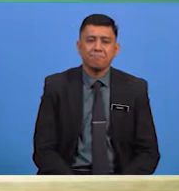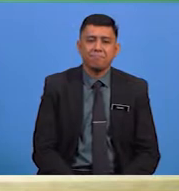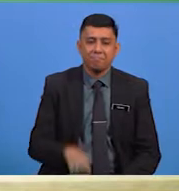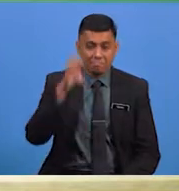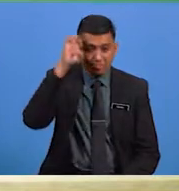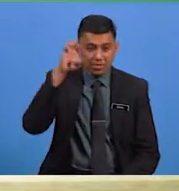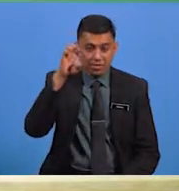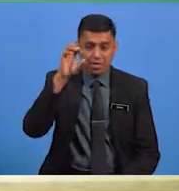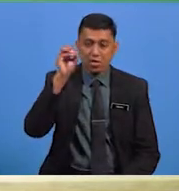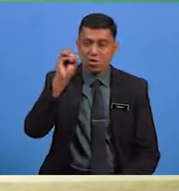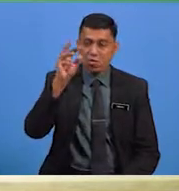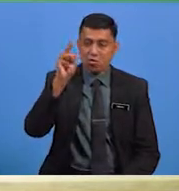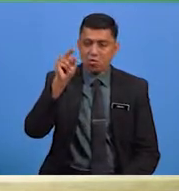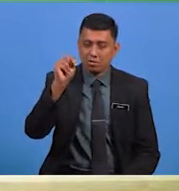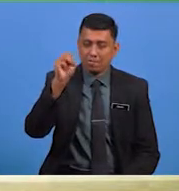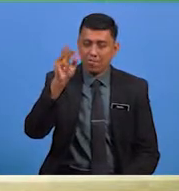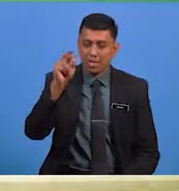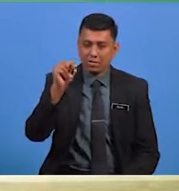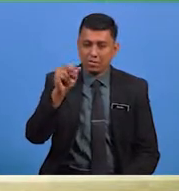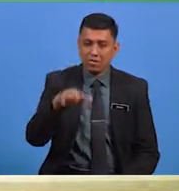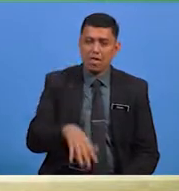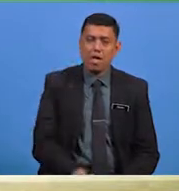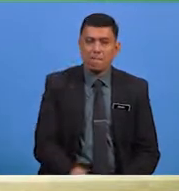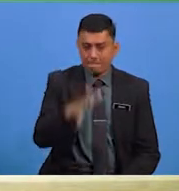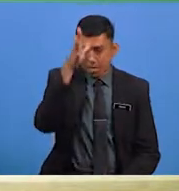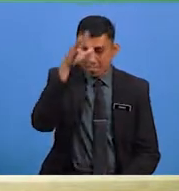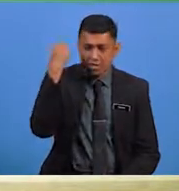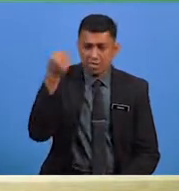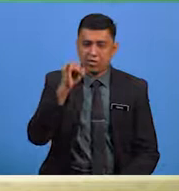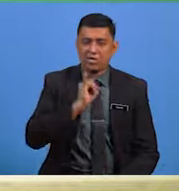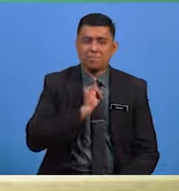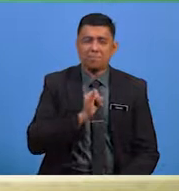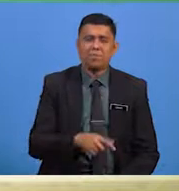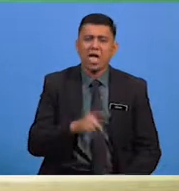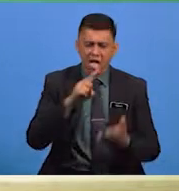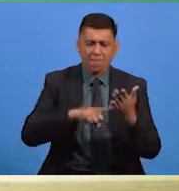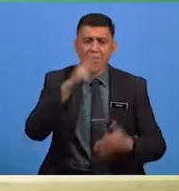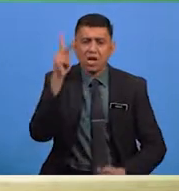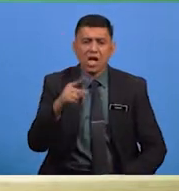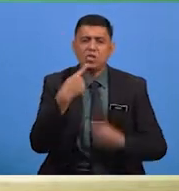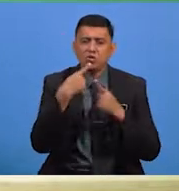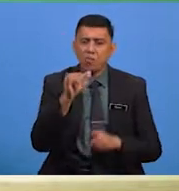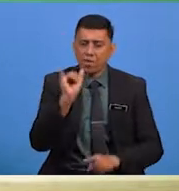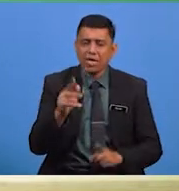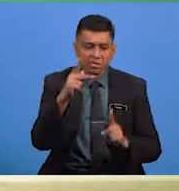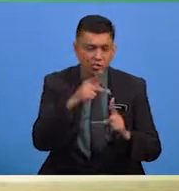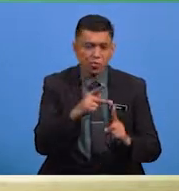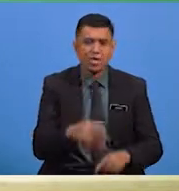Encik Osman, bapa saudara saya, apakah jawapan yang